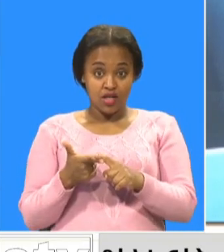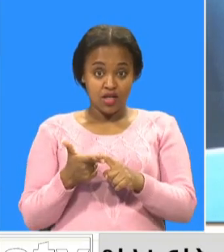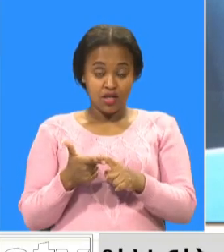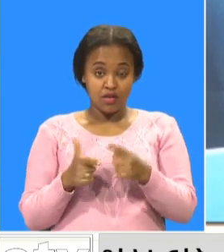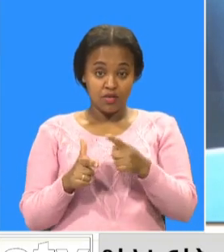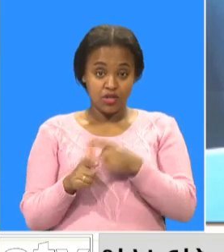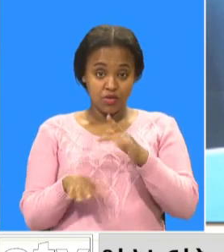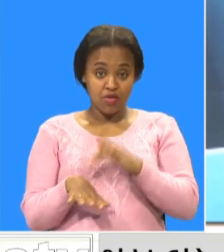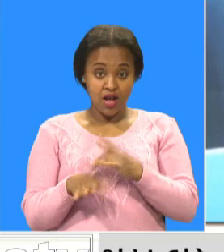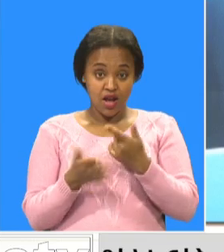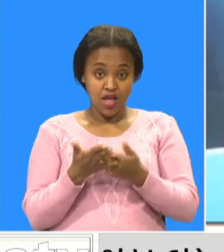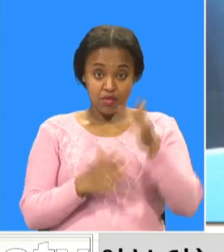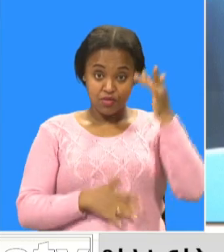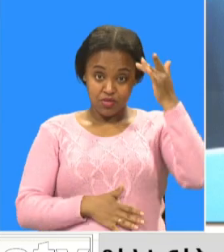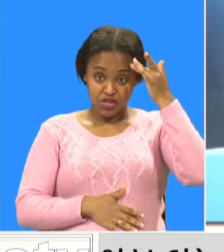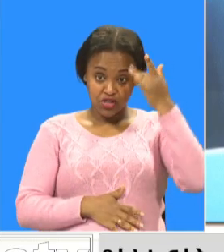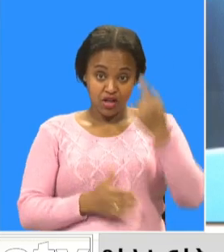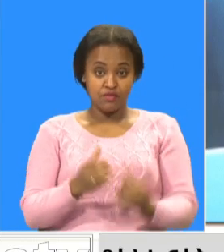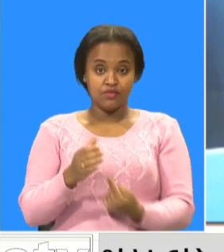በሽታ እንደተከሰተ